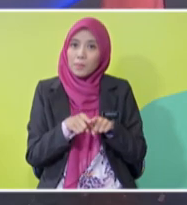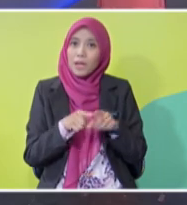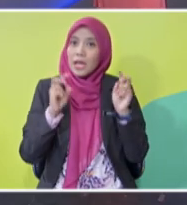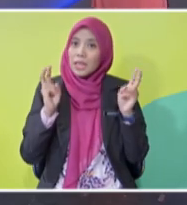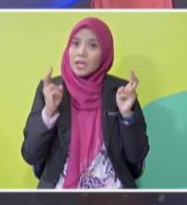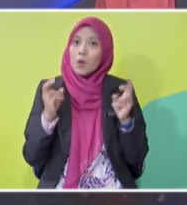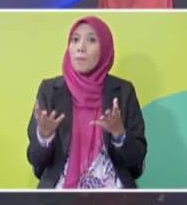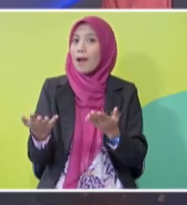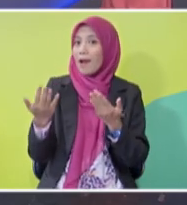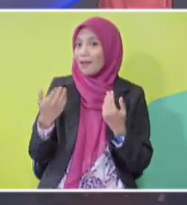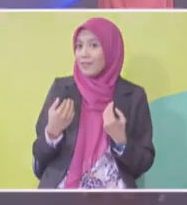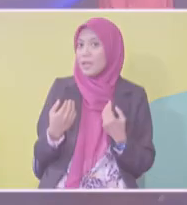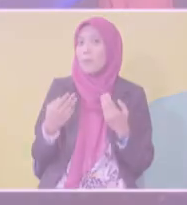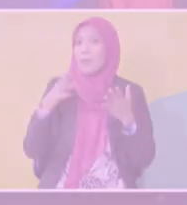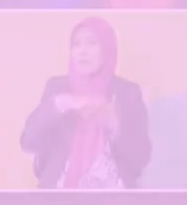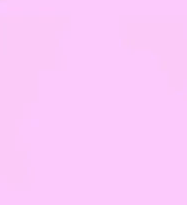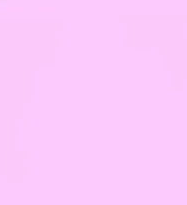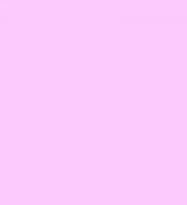belajar tambah